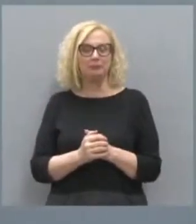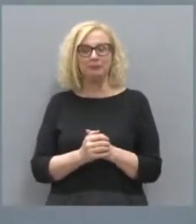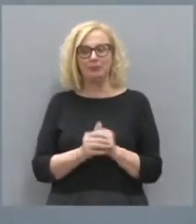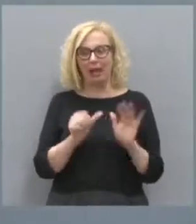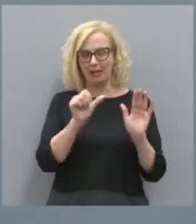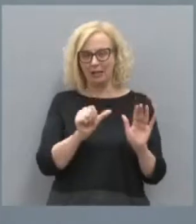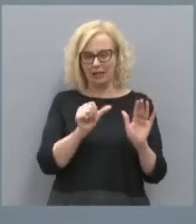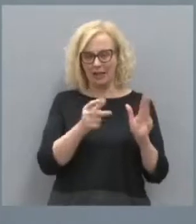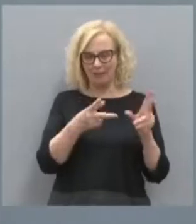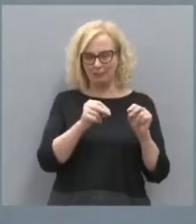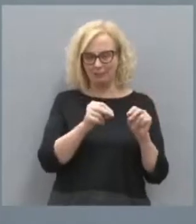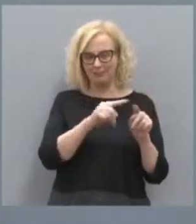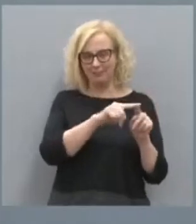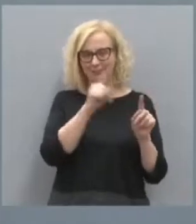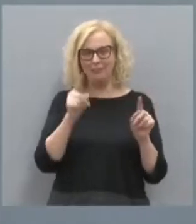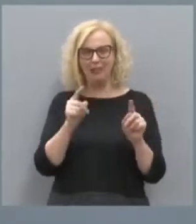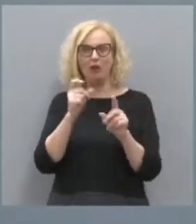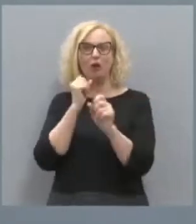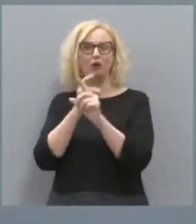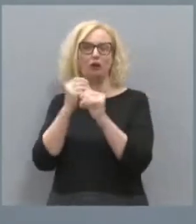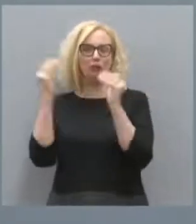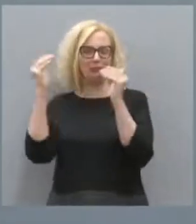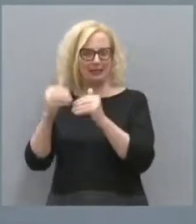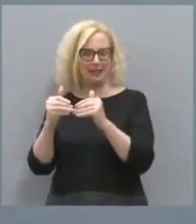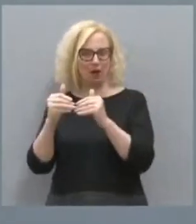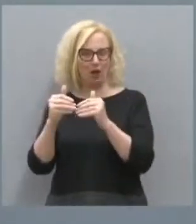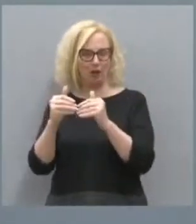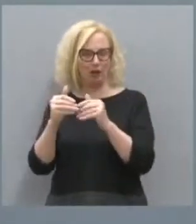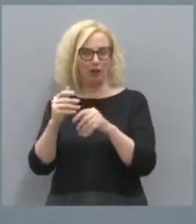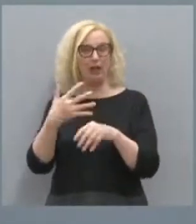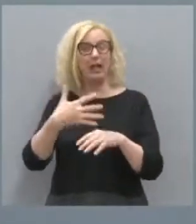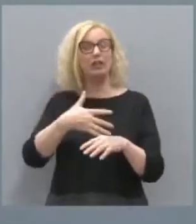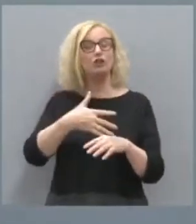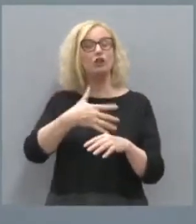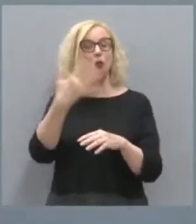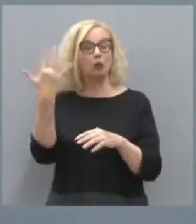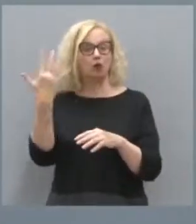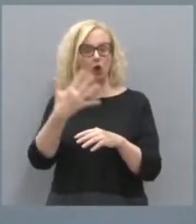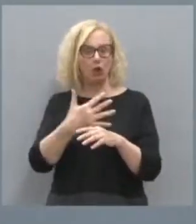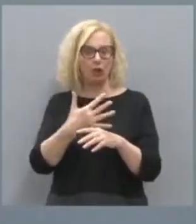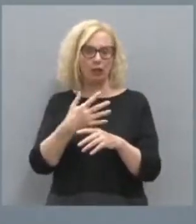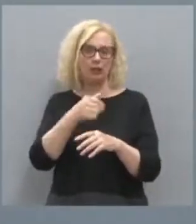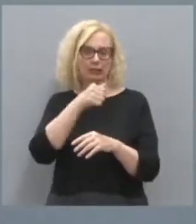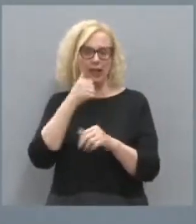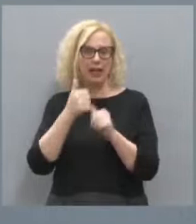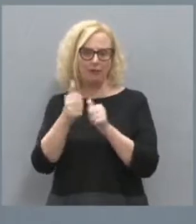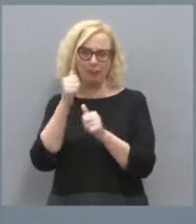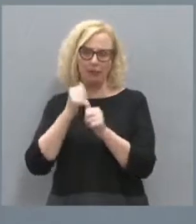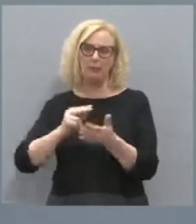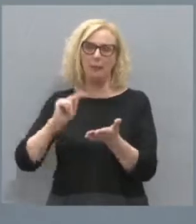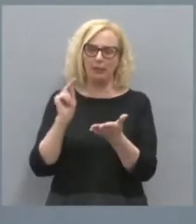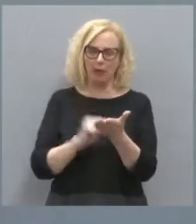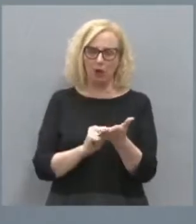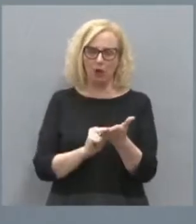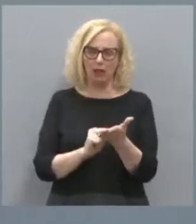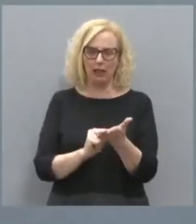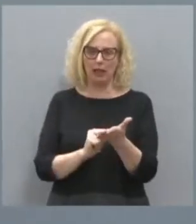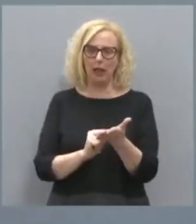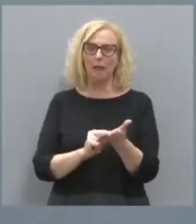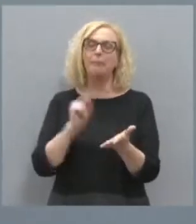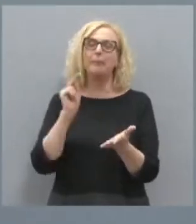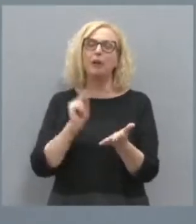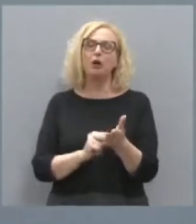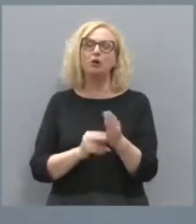mezzanotte sostanzialmente di questi cinque giorni su prenotazione le prenotazioni partiranno